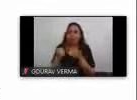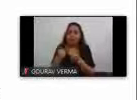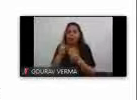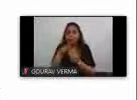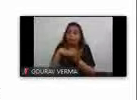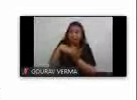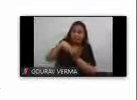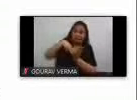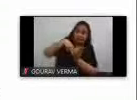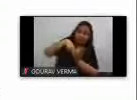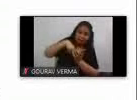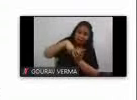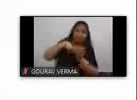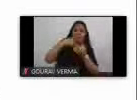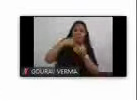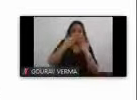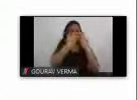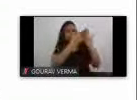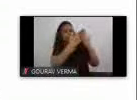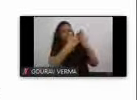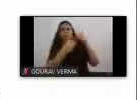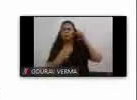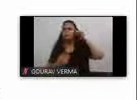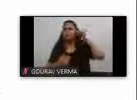postural problem will also have when you